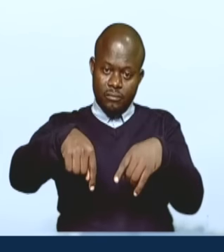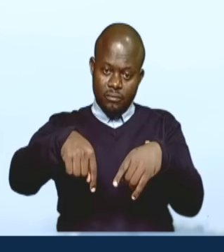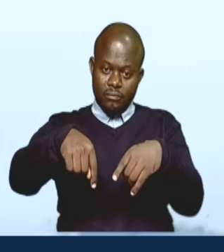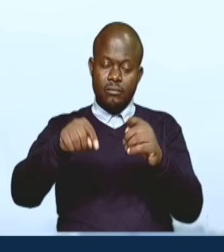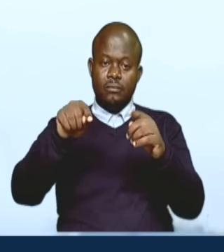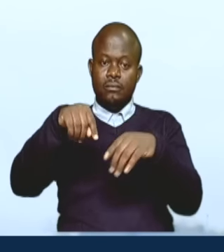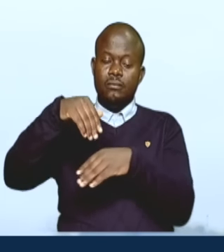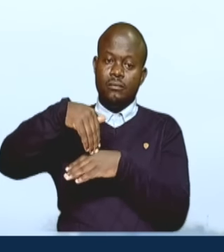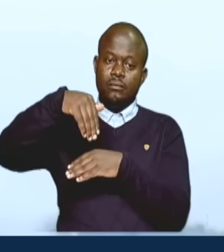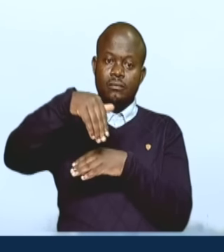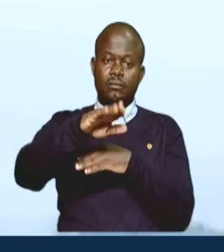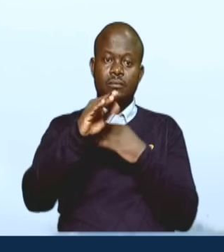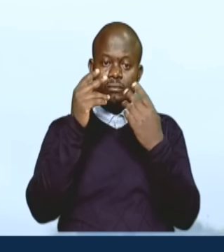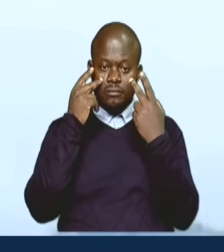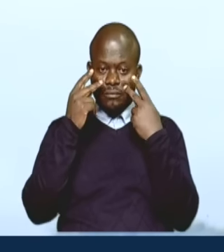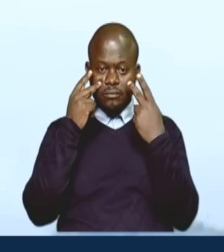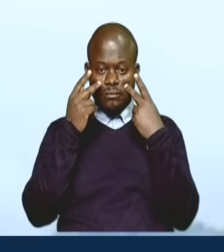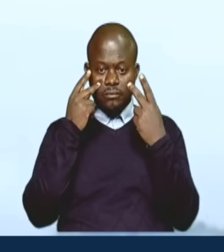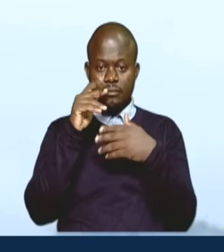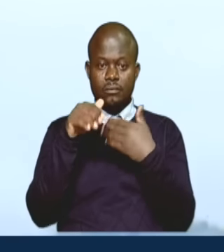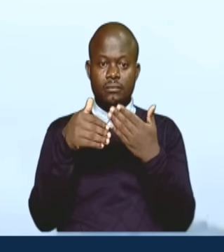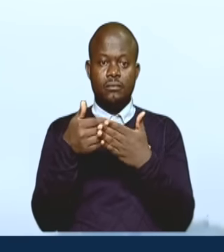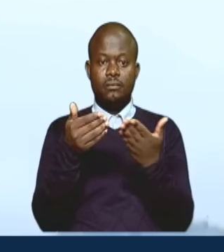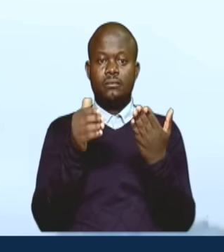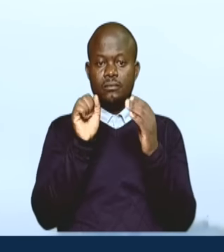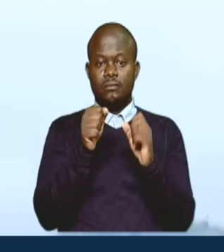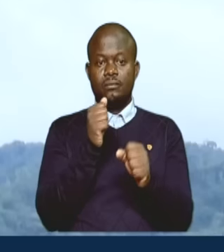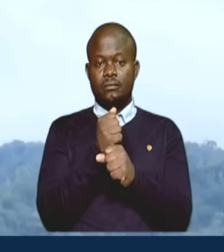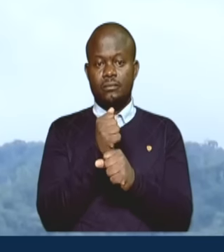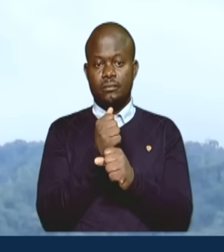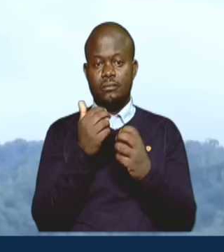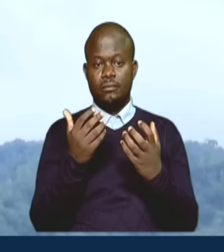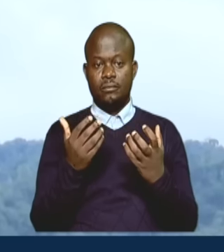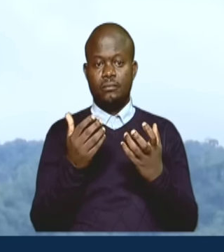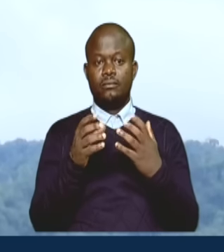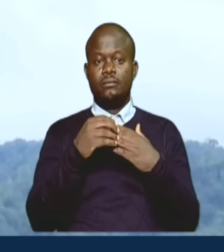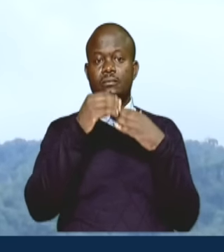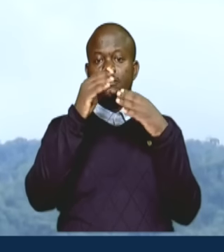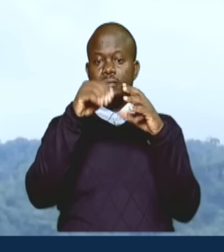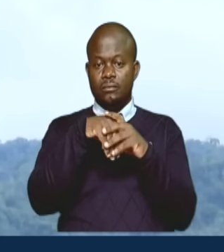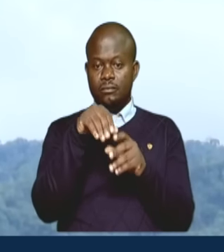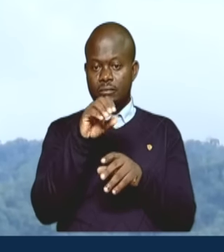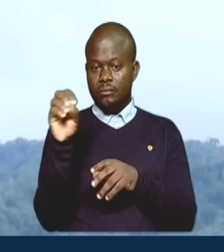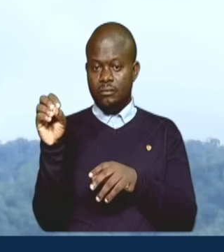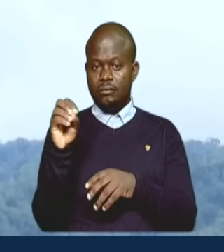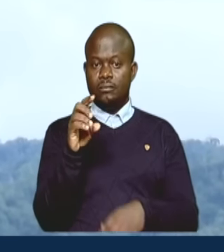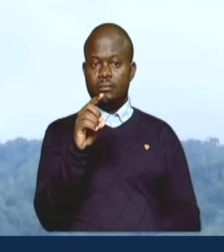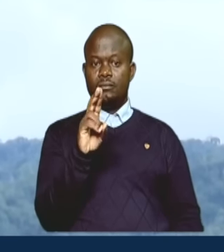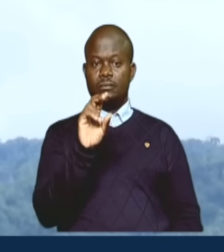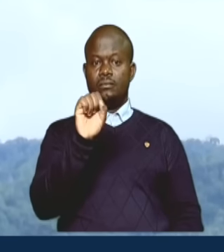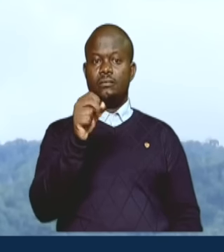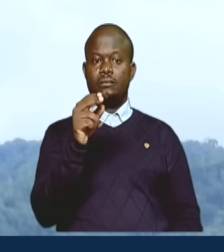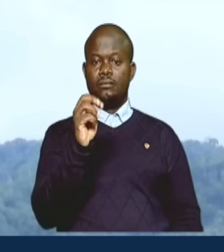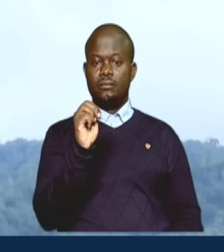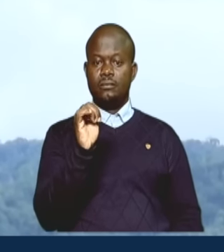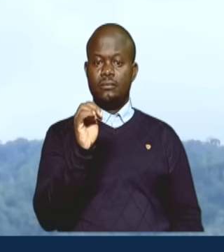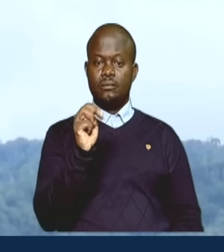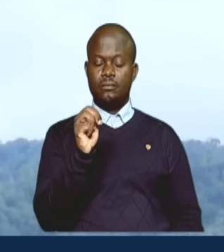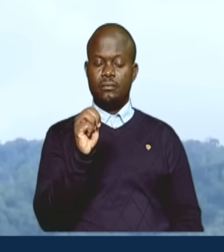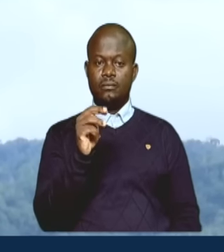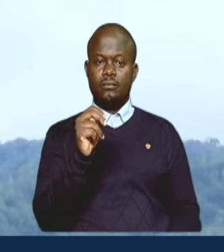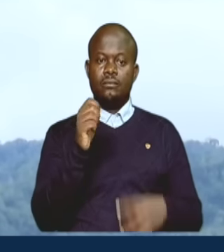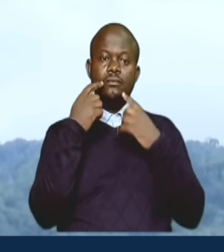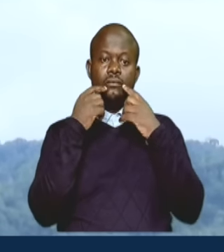hano kuza kureba icyakorwa n'iki. Guverineri w'intara y'Uburengerazuba Dushimimana Lambert yavuze ko kuko